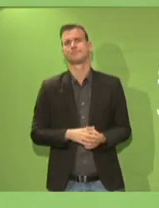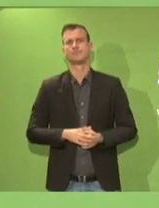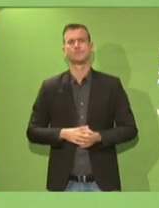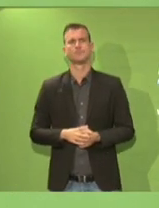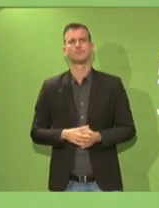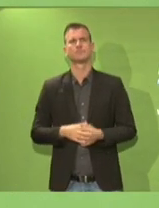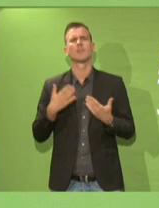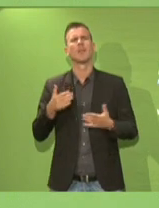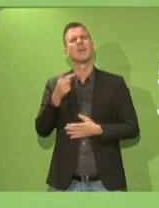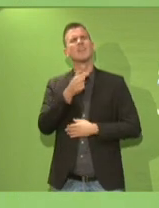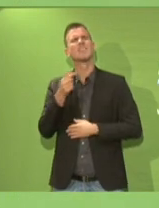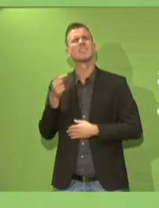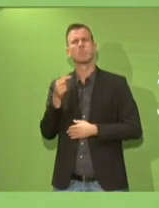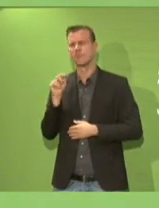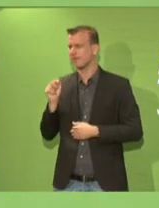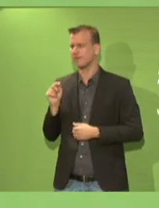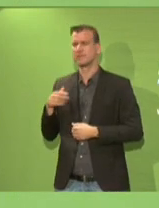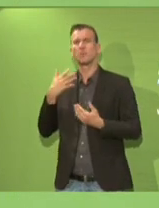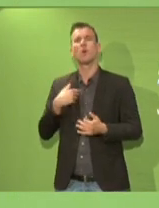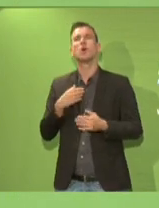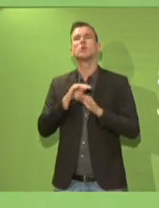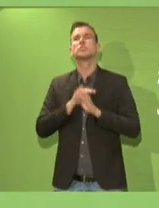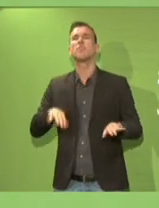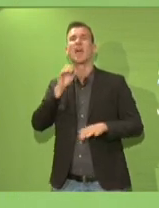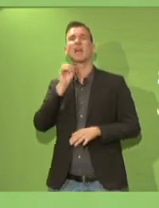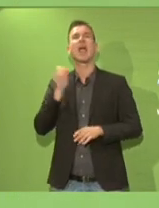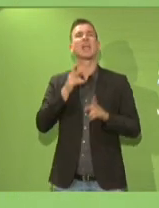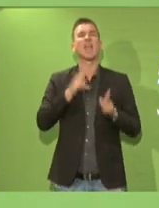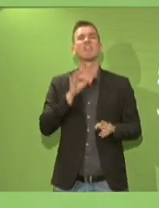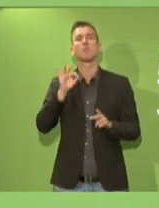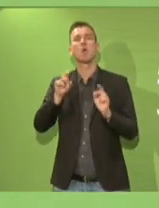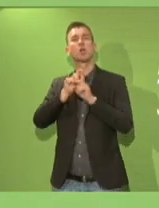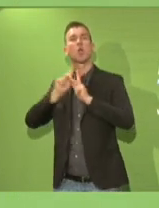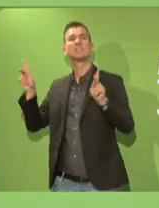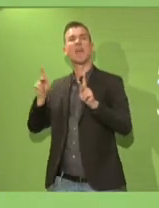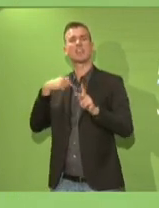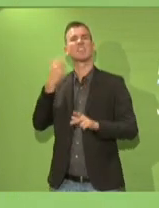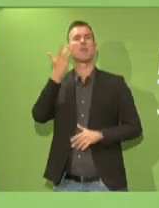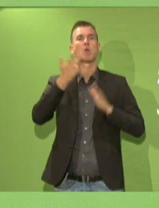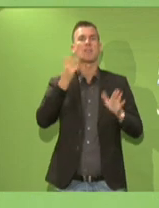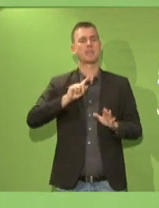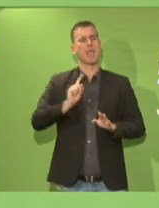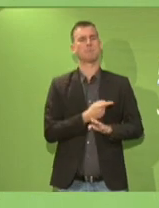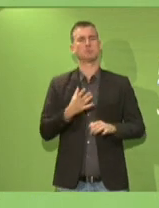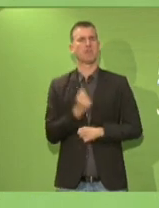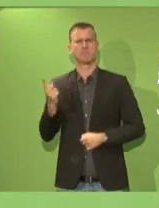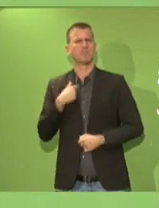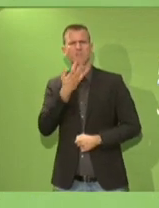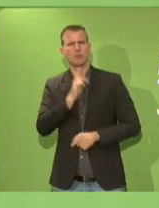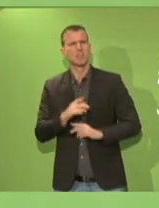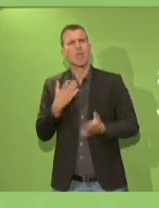Und was TTIP angeht, wir wollen auch keine Sonderklagerechte für Konzerne, die unsere Demokratie aushebeln. Deshalb müssen